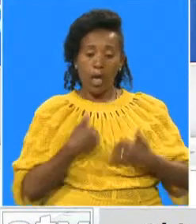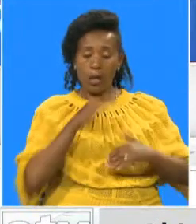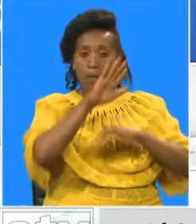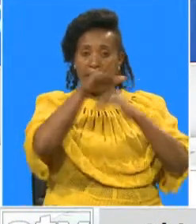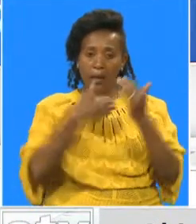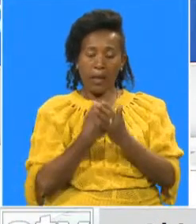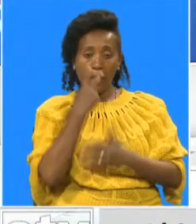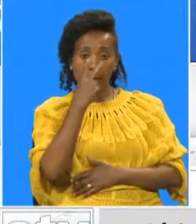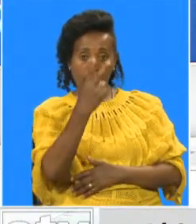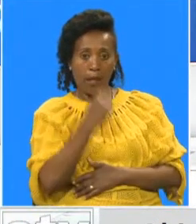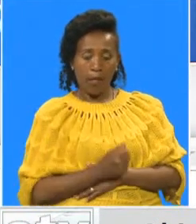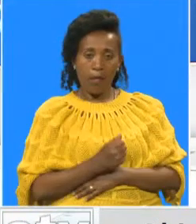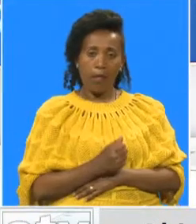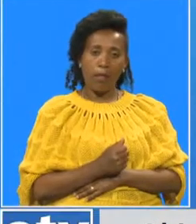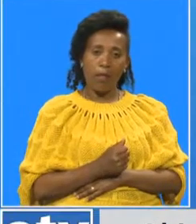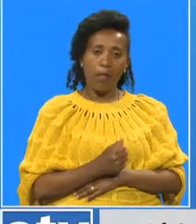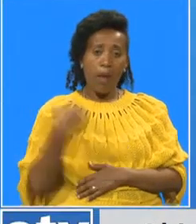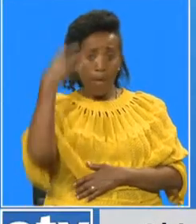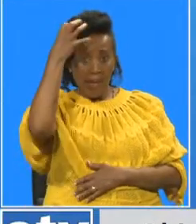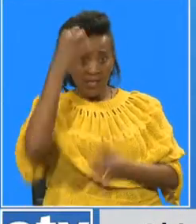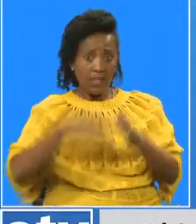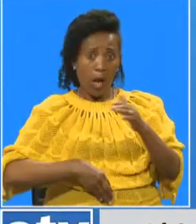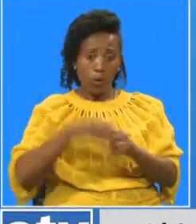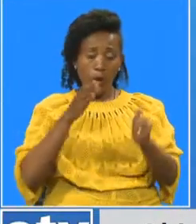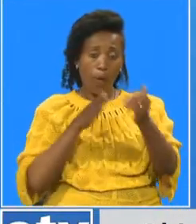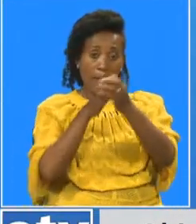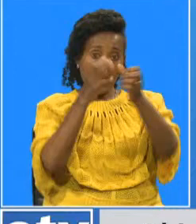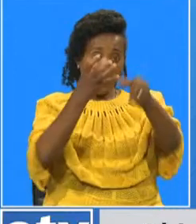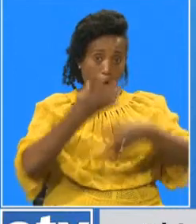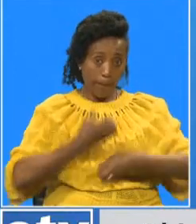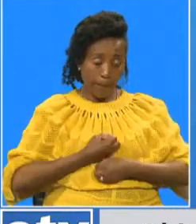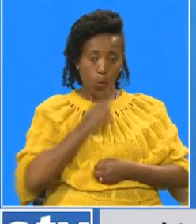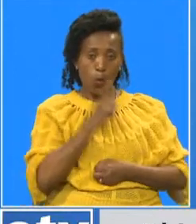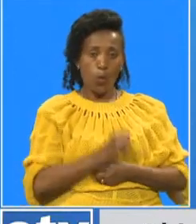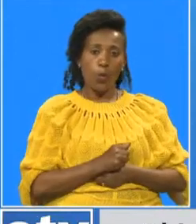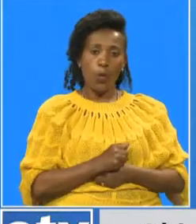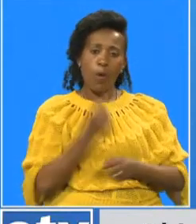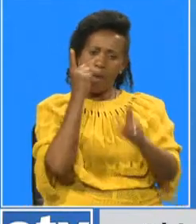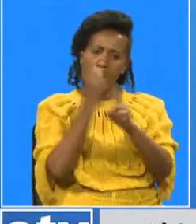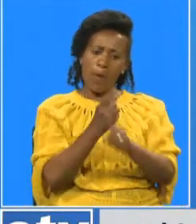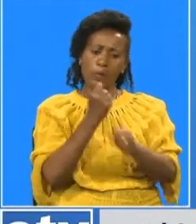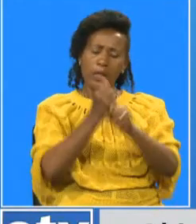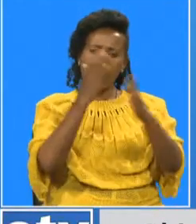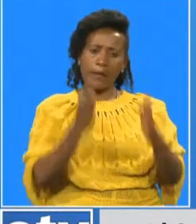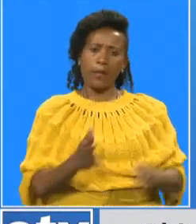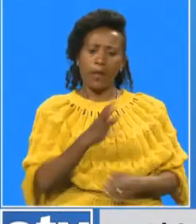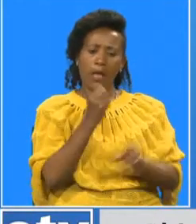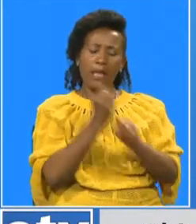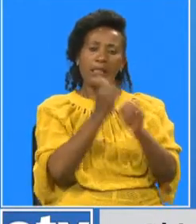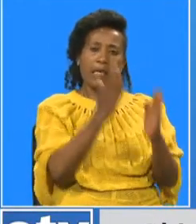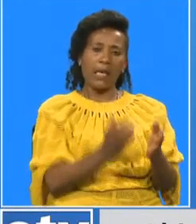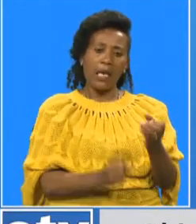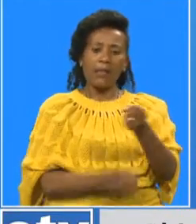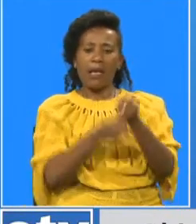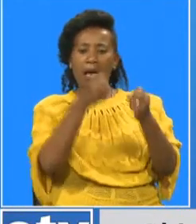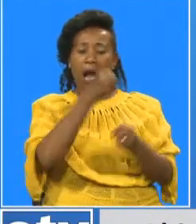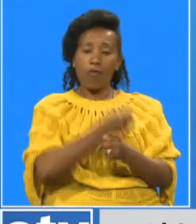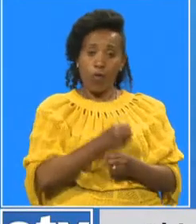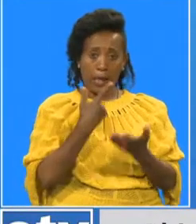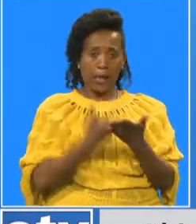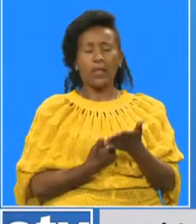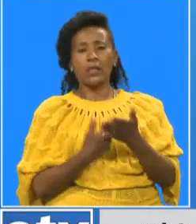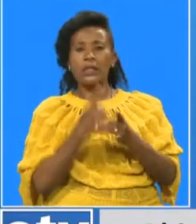በአጠቃላይ ሲታይ መንግስት ያወጣውን መመሪያ ተቀብለው በአግባቡ ሰራተኛና አሰሪ ተቃቅፎ ይህን ዘመን